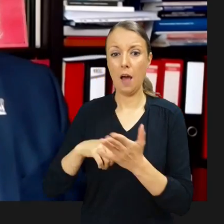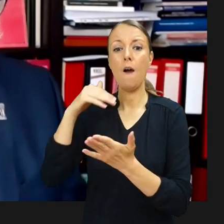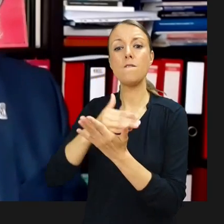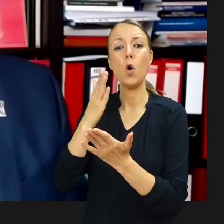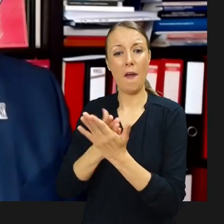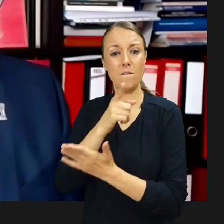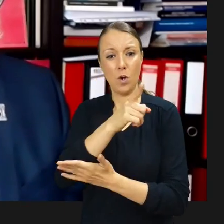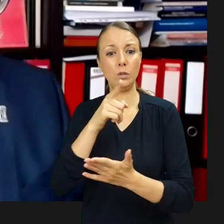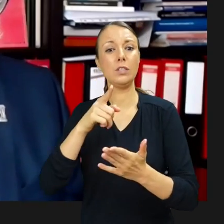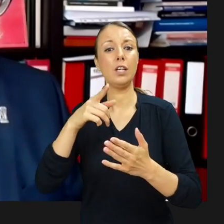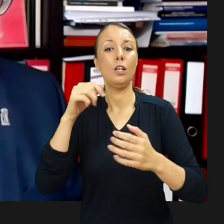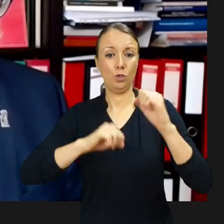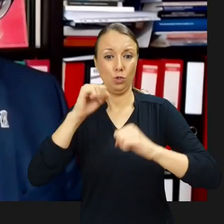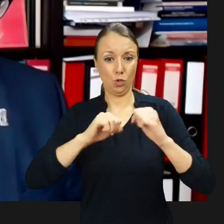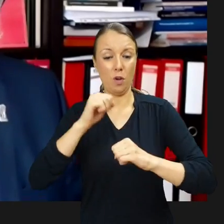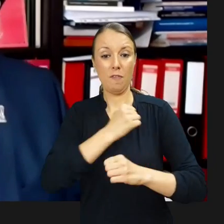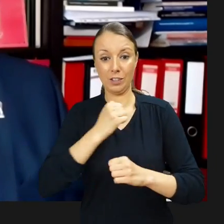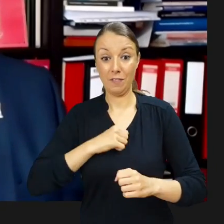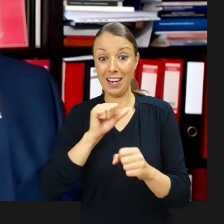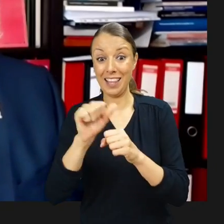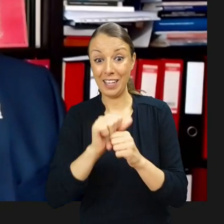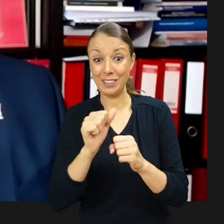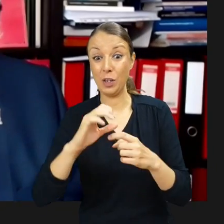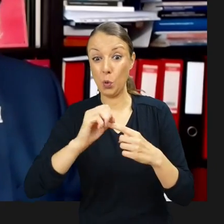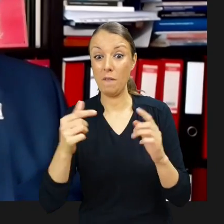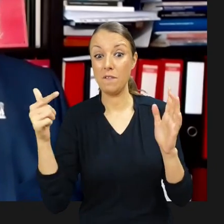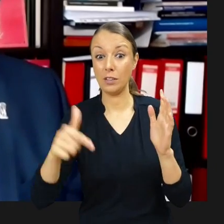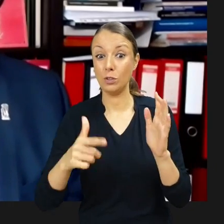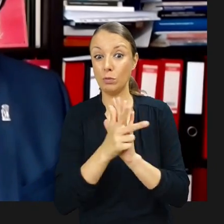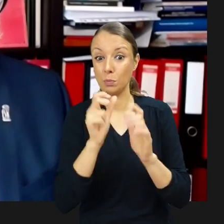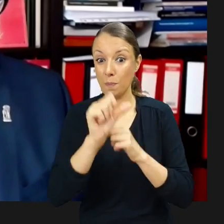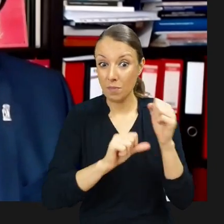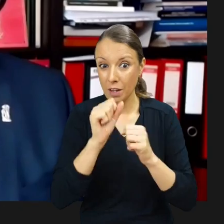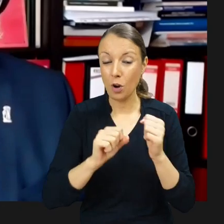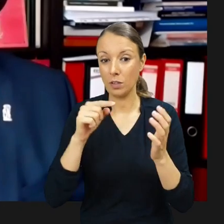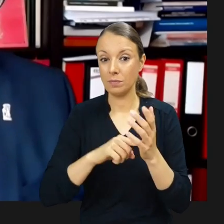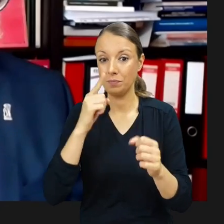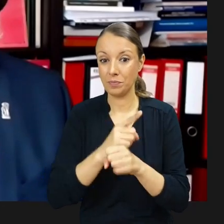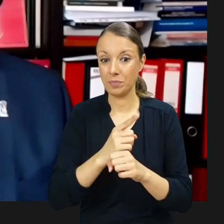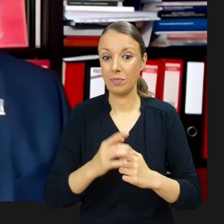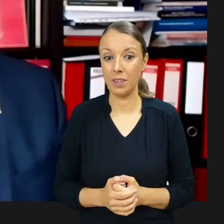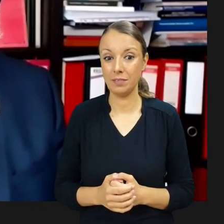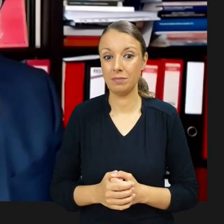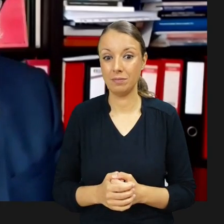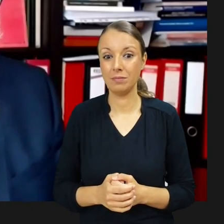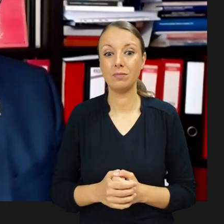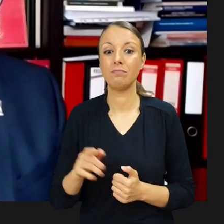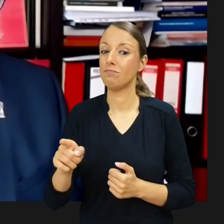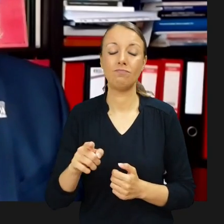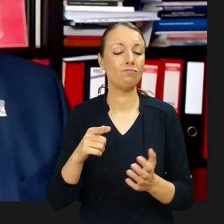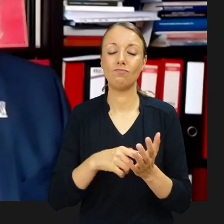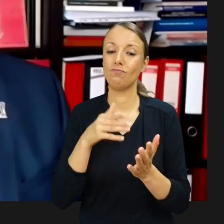uwaga, z 11 grudnia 2018 roku uchyla zaskarżony wyrok, zobowiązuje ministra sprawiedliwości do